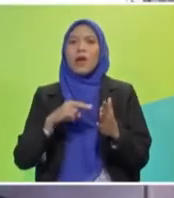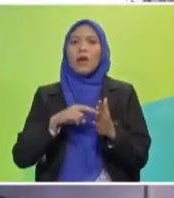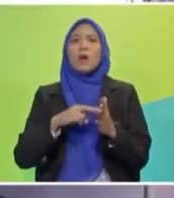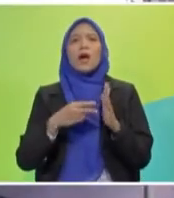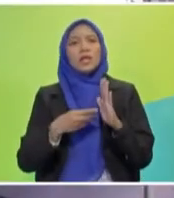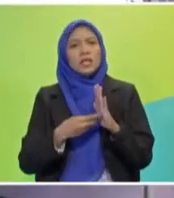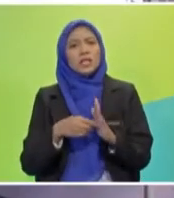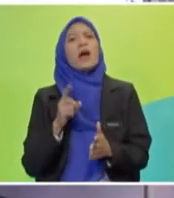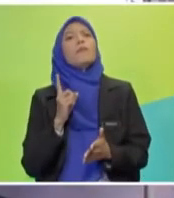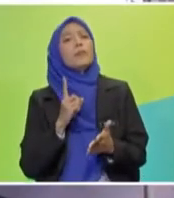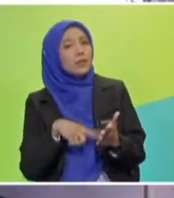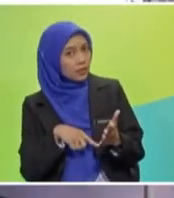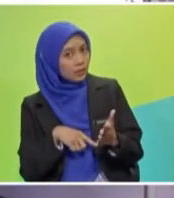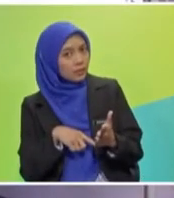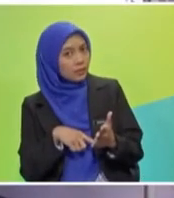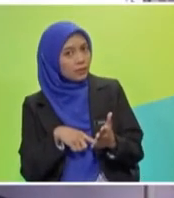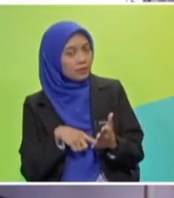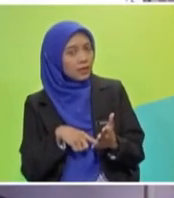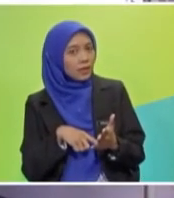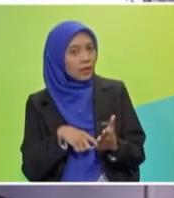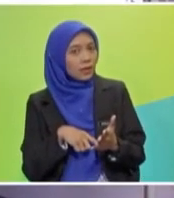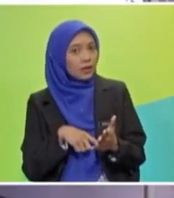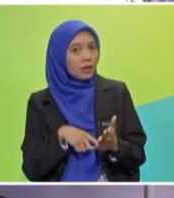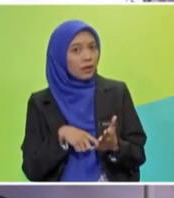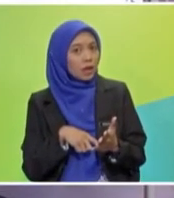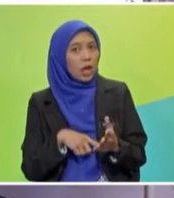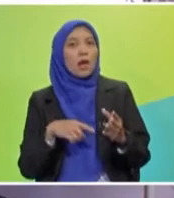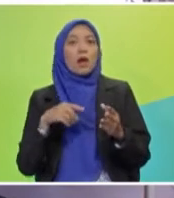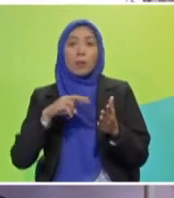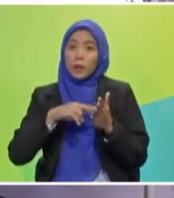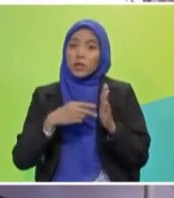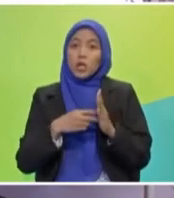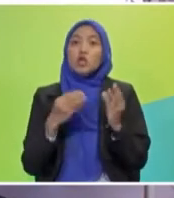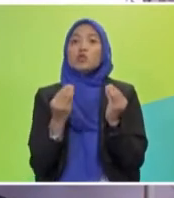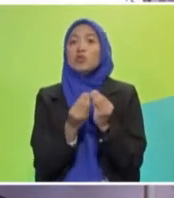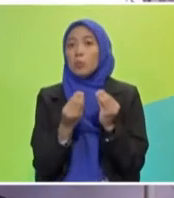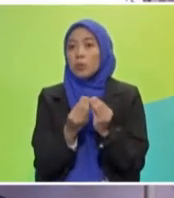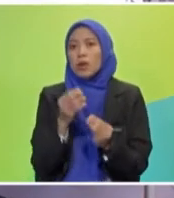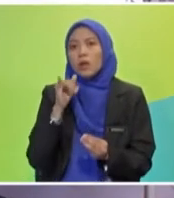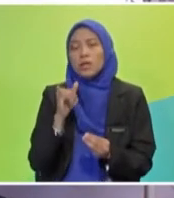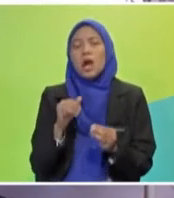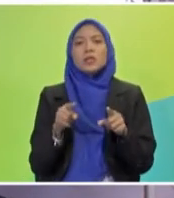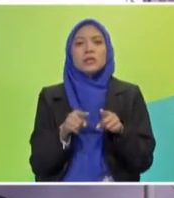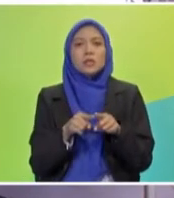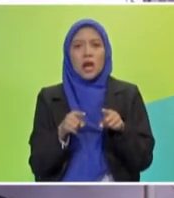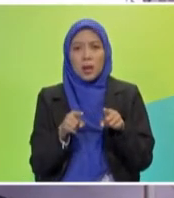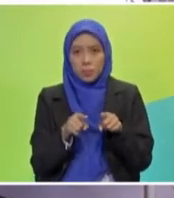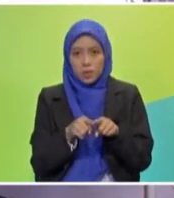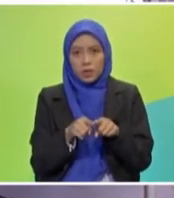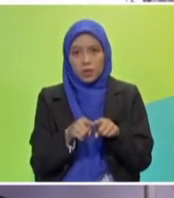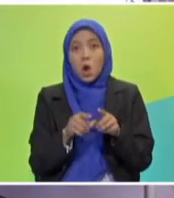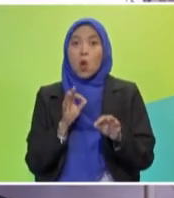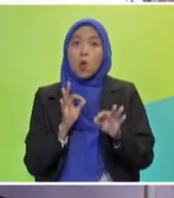apa? Maknanya nilai ataupun jumlah bilangan yang sama dapat terhasil walaupun dia punya